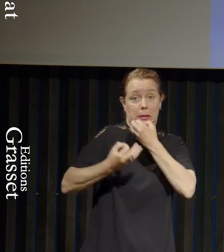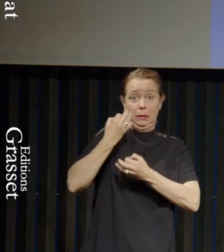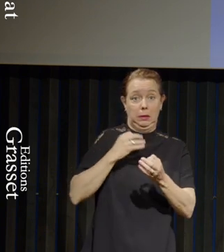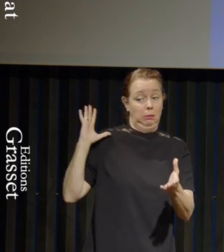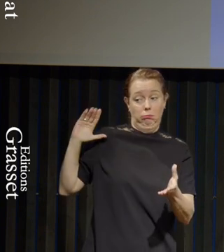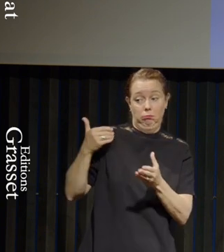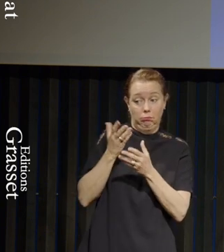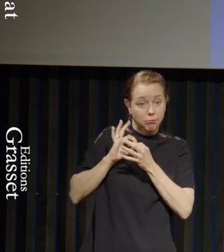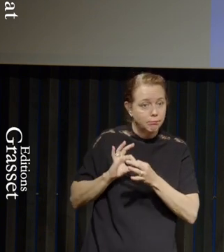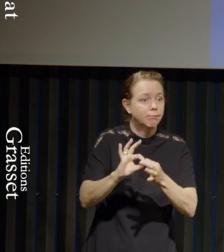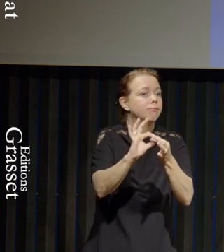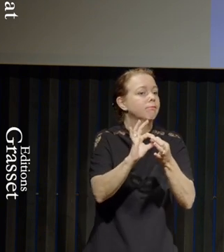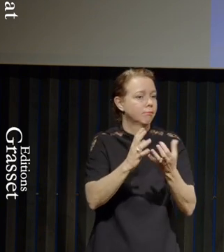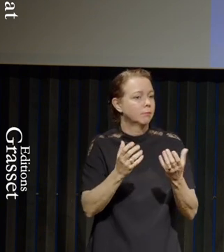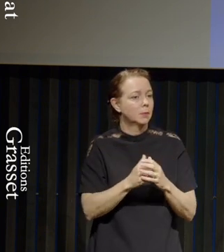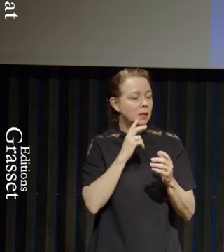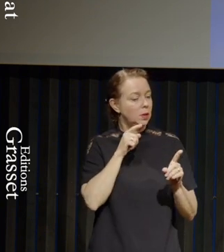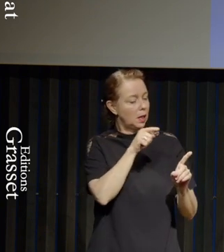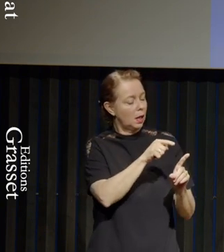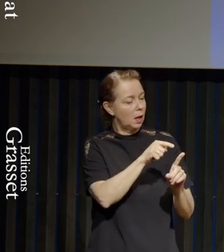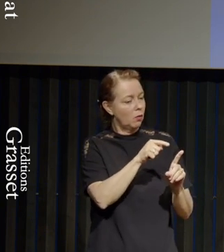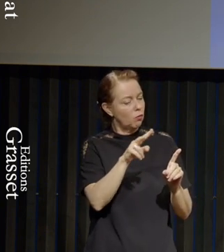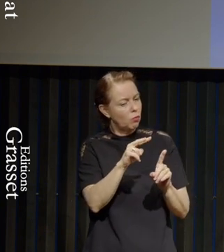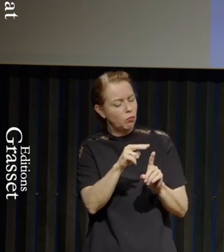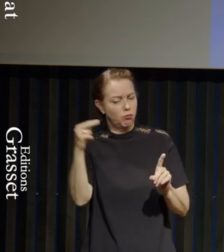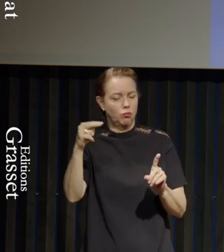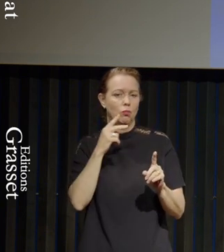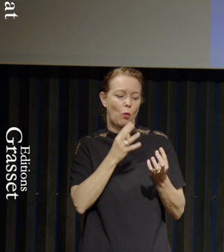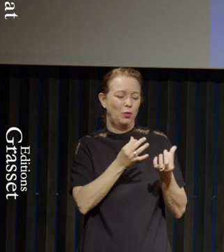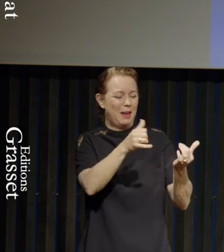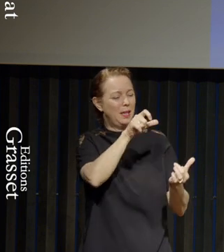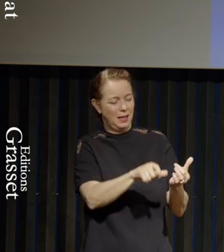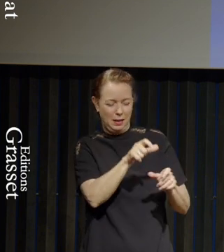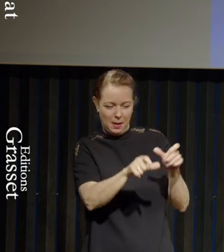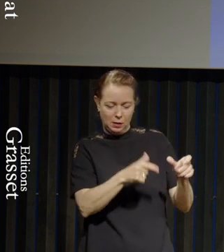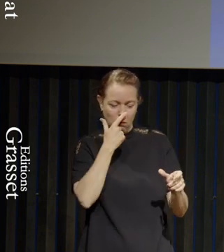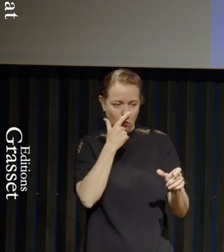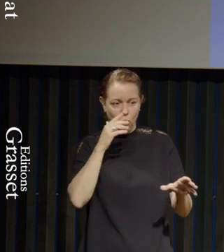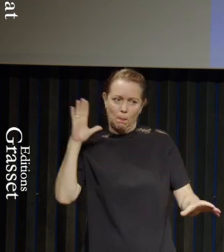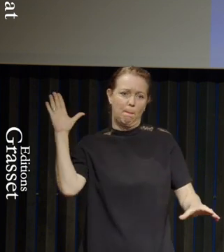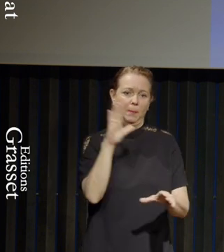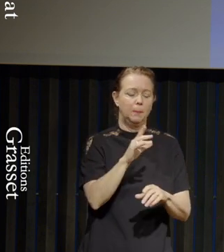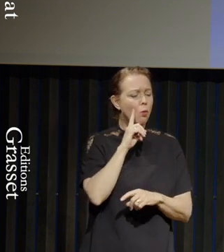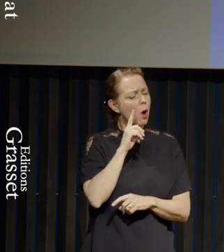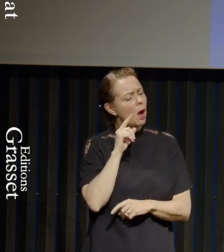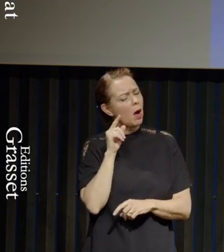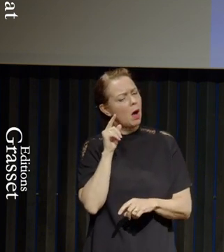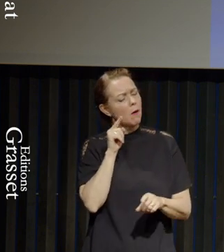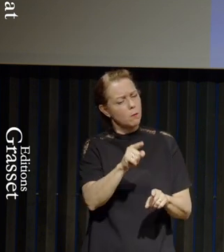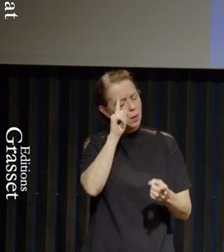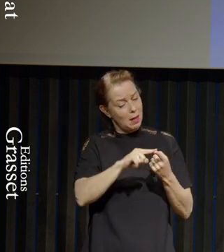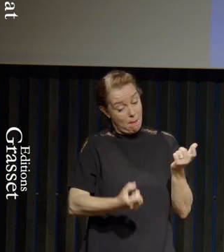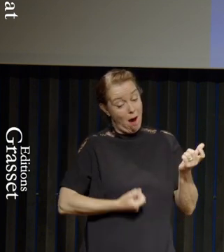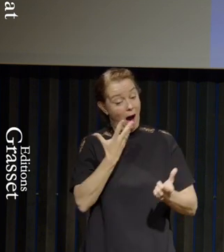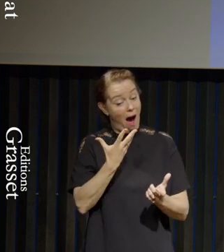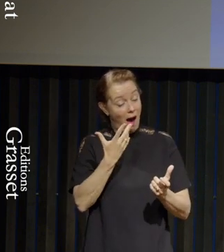c'est-à-dire une approche de la vulnérabilité un peu particulière, puisque vous, c'est le prisme de l'art finalement sur